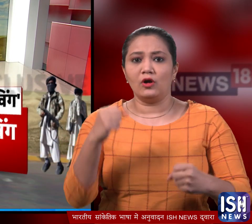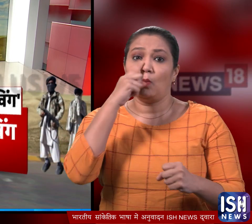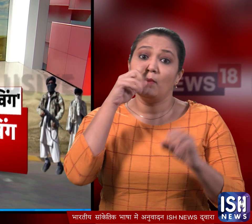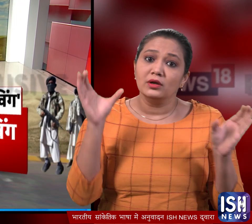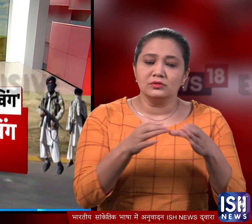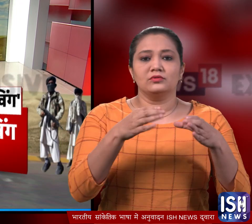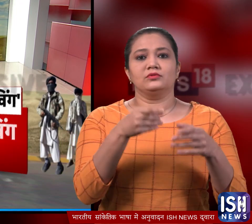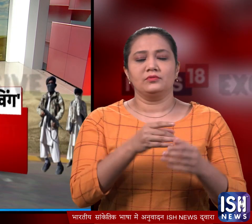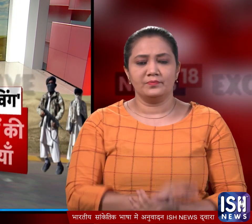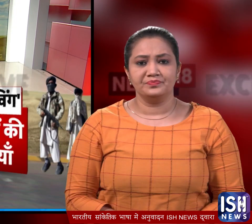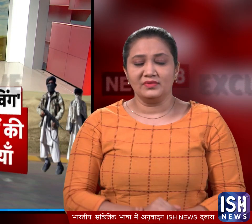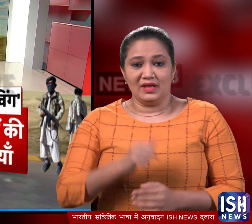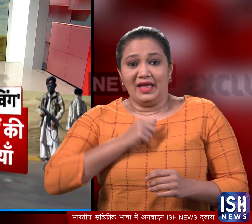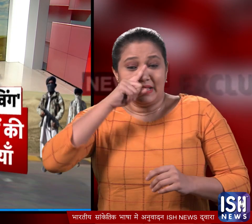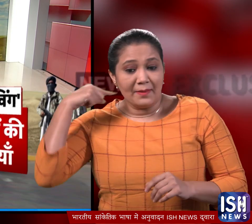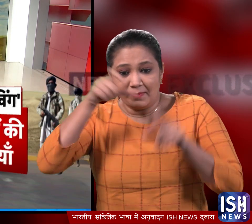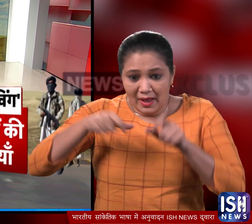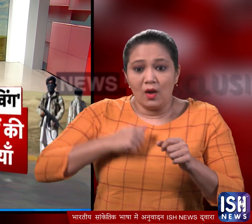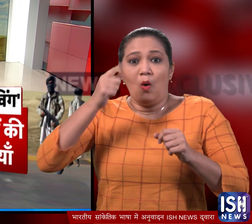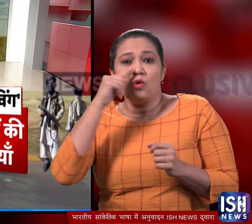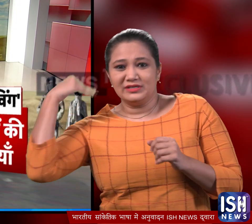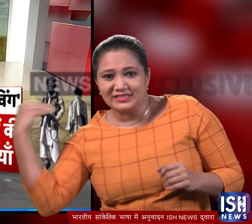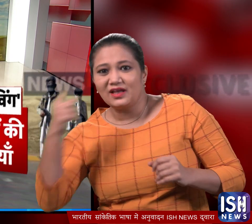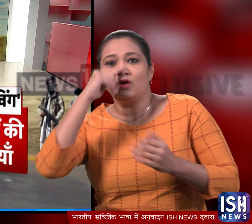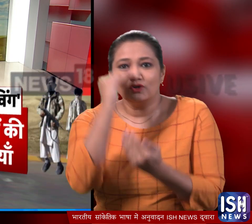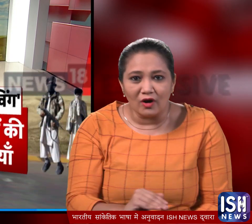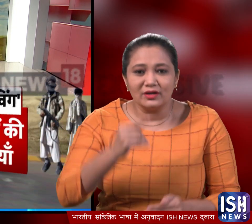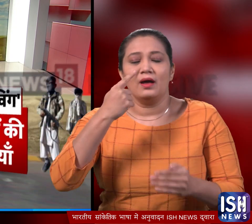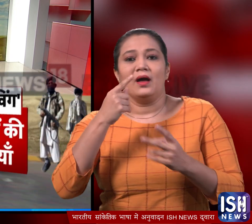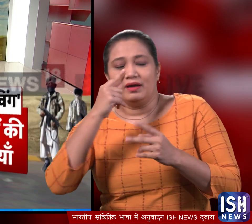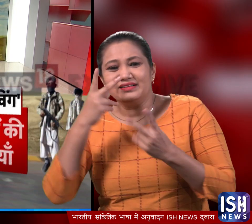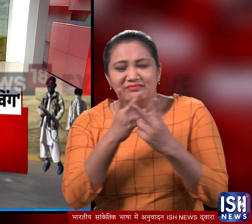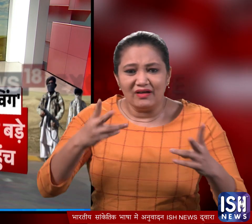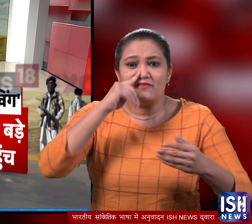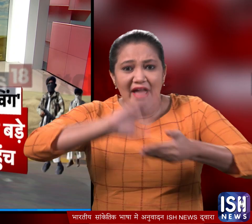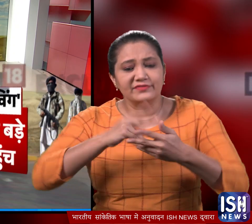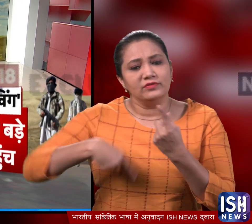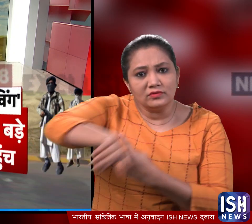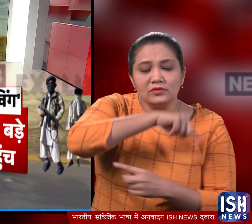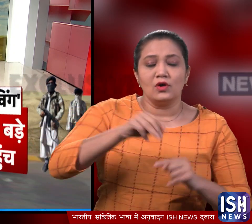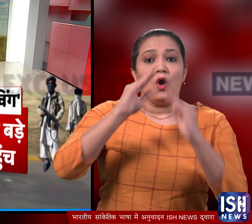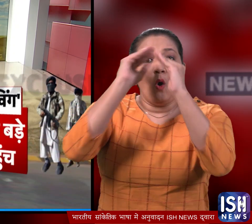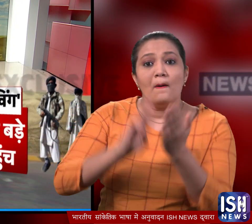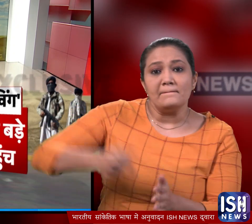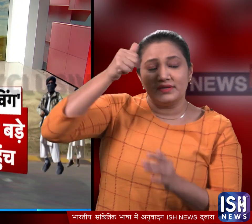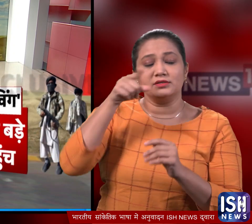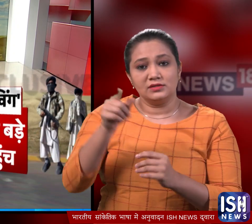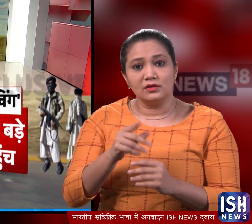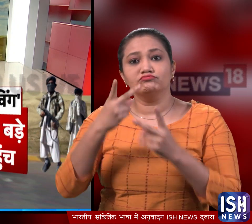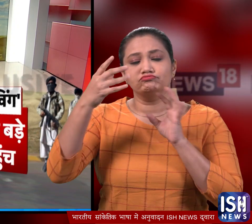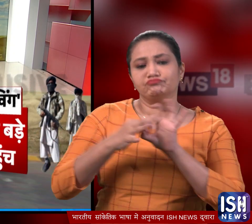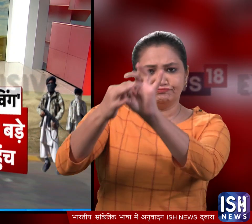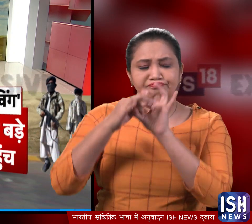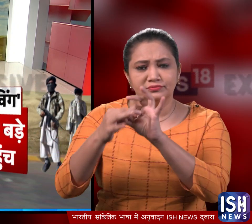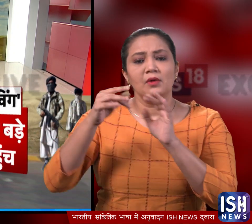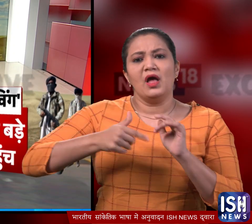किया, जिसमें तालिबान लड़ाकों की पत्नियां, बहनें और बेटियां शामिल होंगी, जिनकी पहुंच सीधे वहां के गृह मंत्री सिराजुद्दीन हक्कानी और